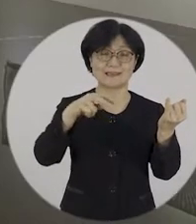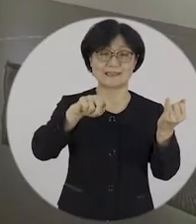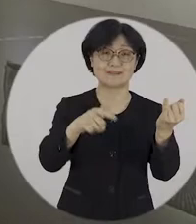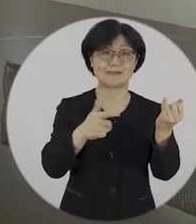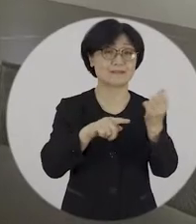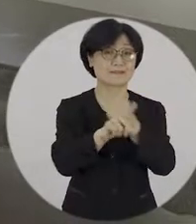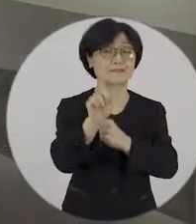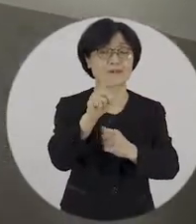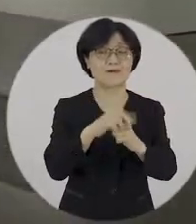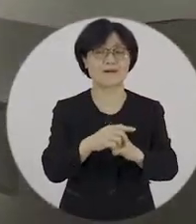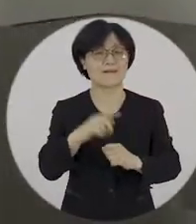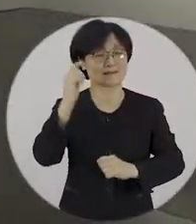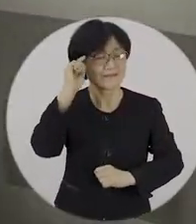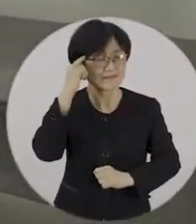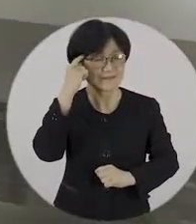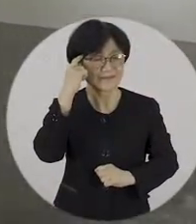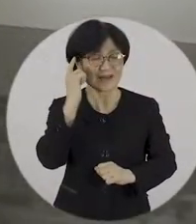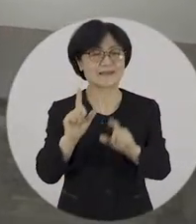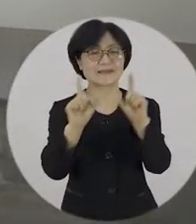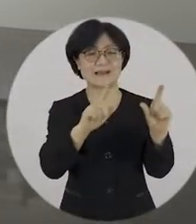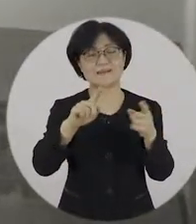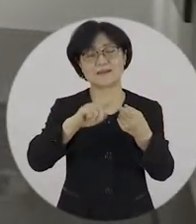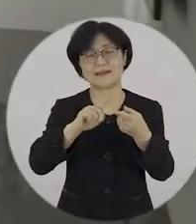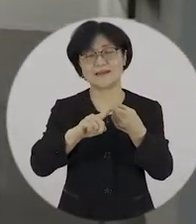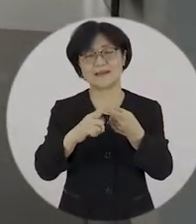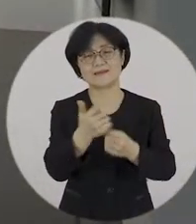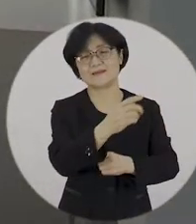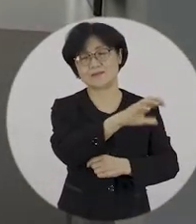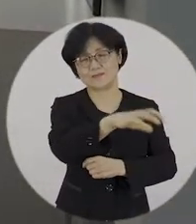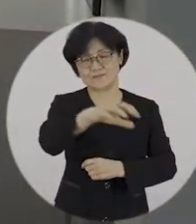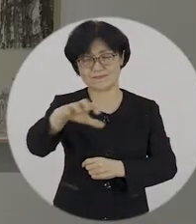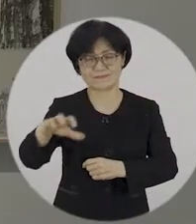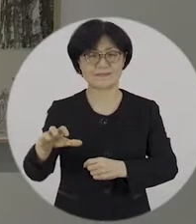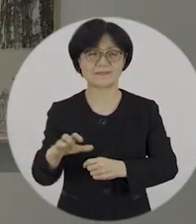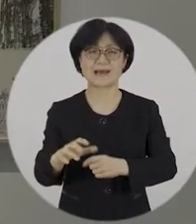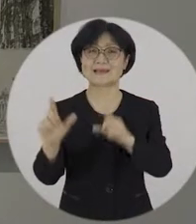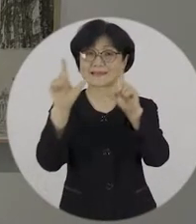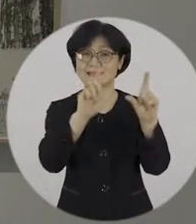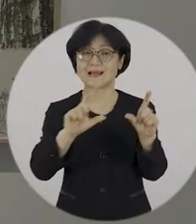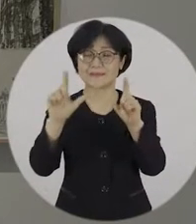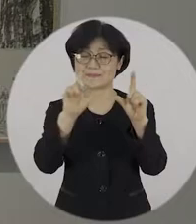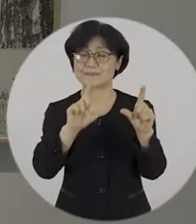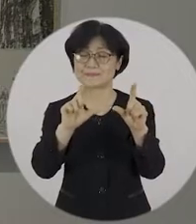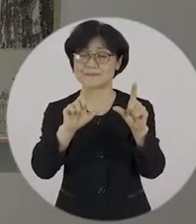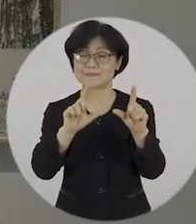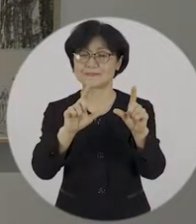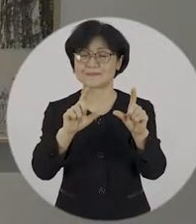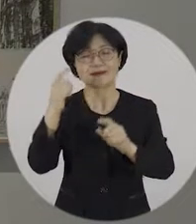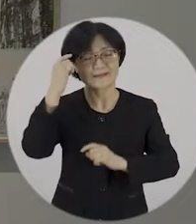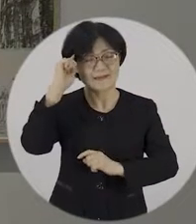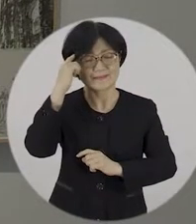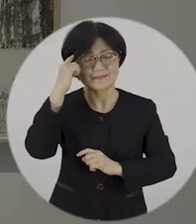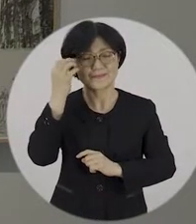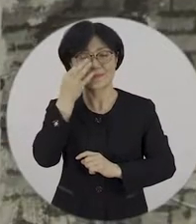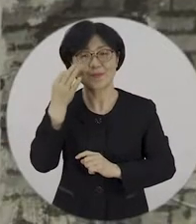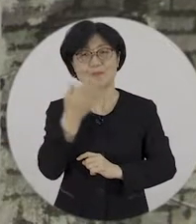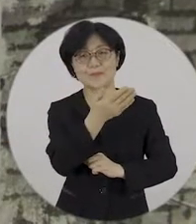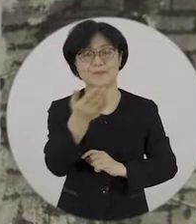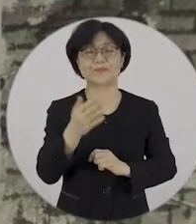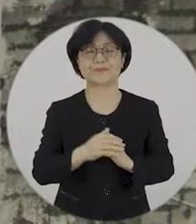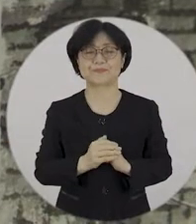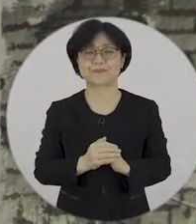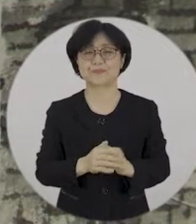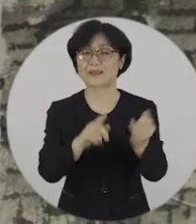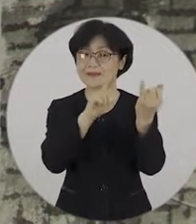사고와 삶에 대한 자유로움을 담아 여러 지역의 산소 풍경을 다양한 소재와 관심으로 승화 시키기 위한 성찰의